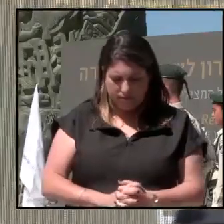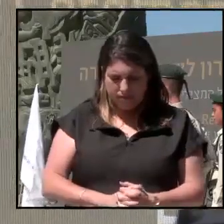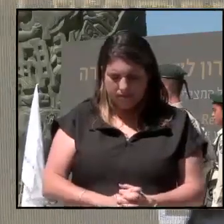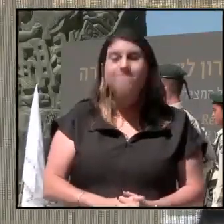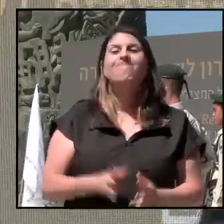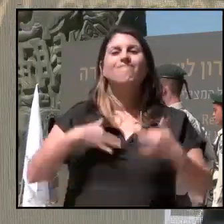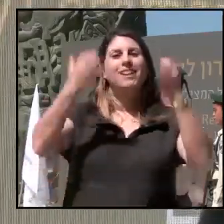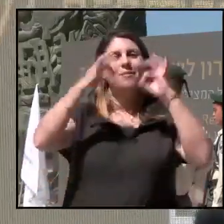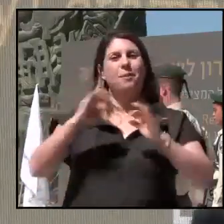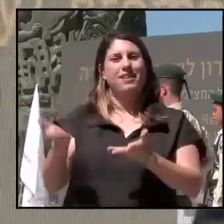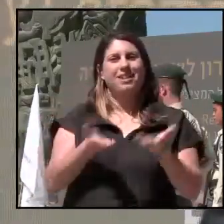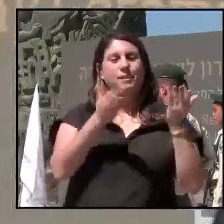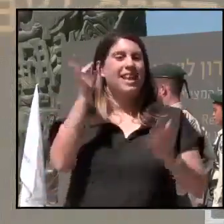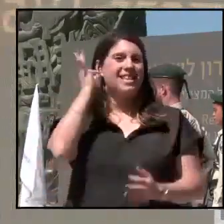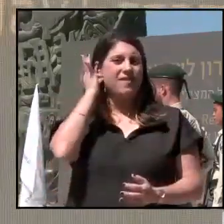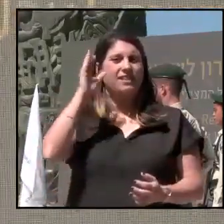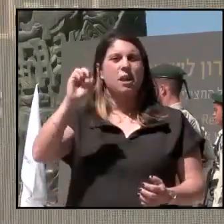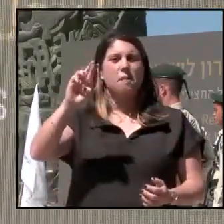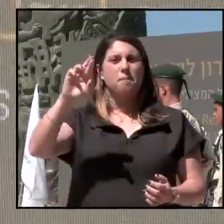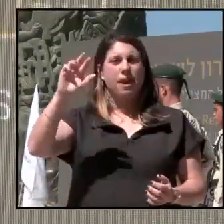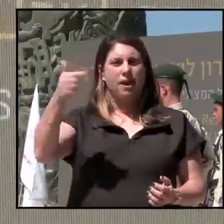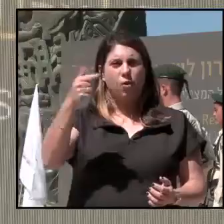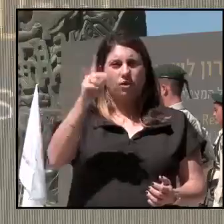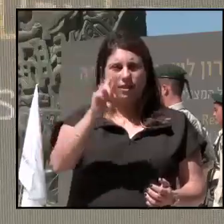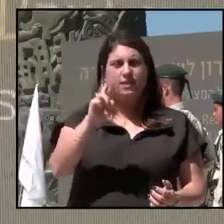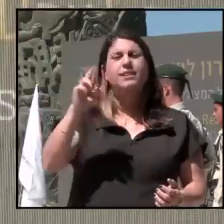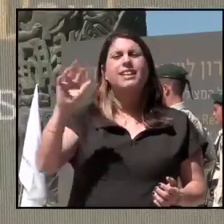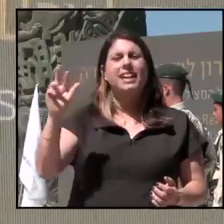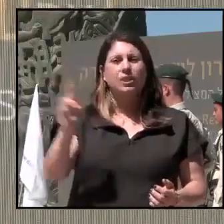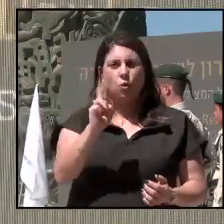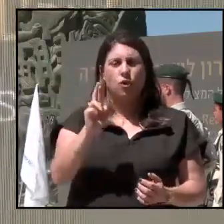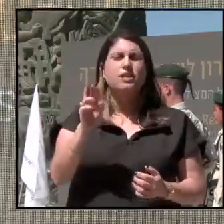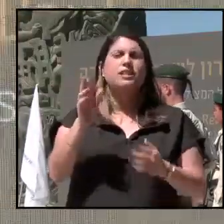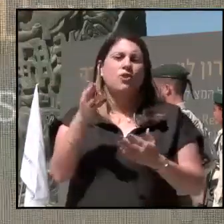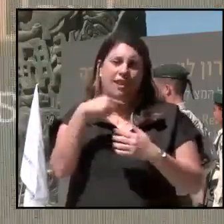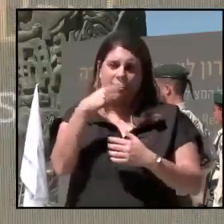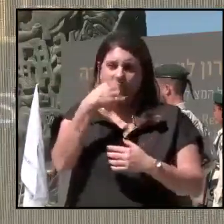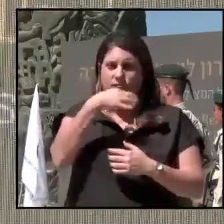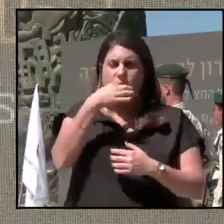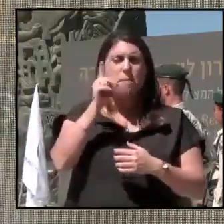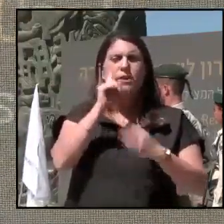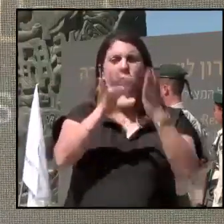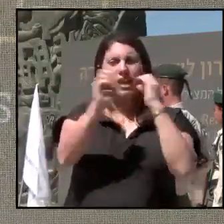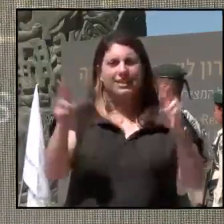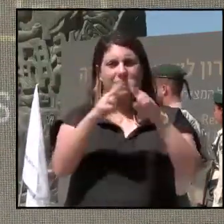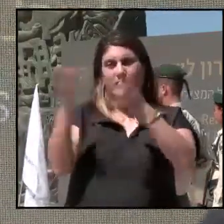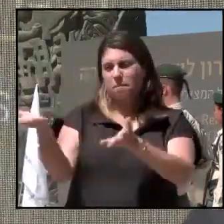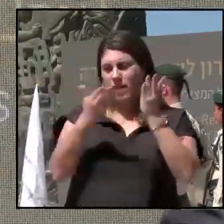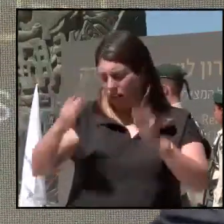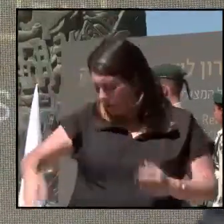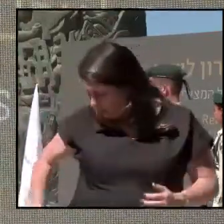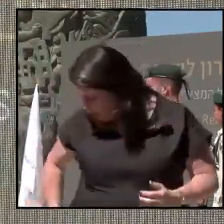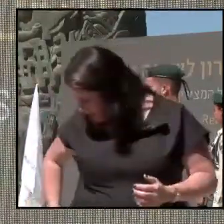אני מתכבד להזמין את הגברת מרגו ברז'ון לרס, שתישא דברים בשם שגריר צרפת, אריק דנון, בבקשה.